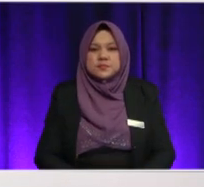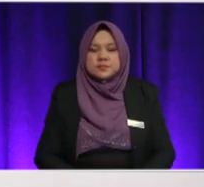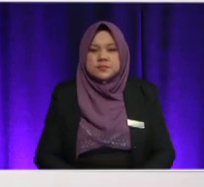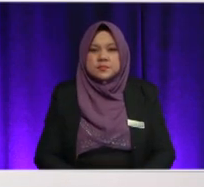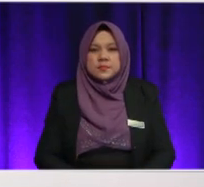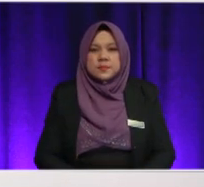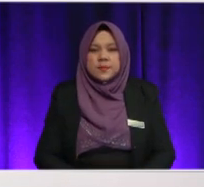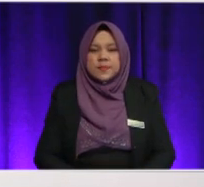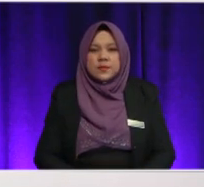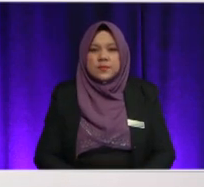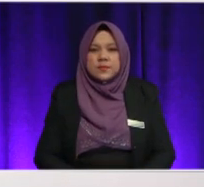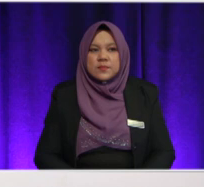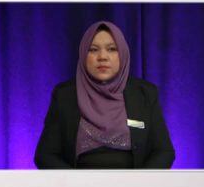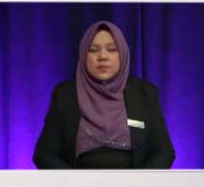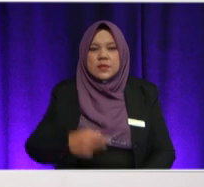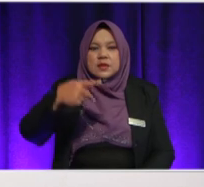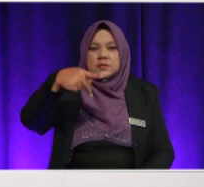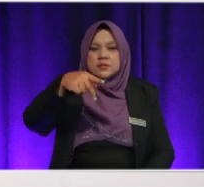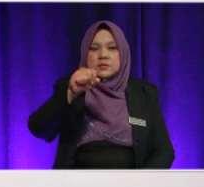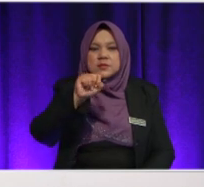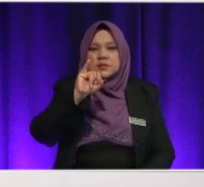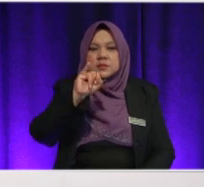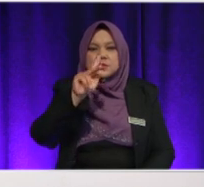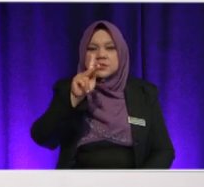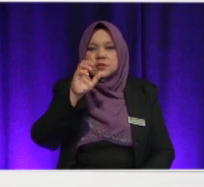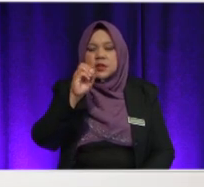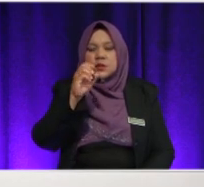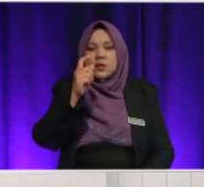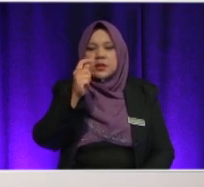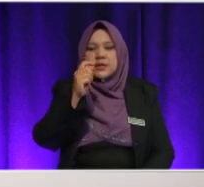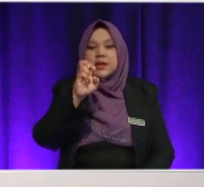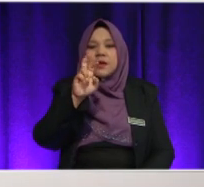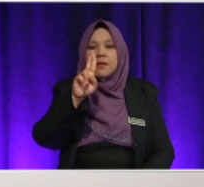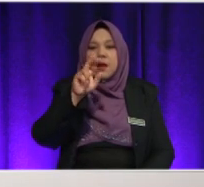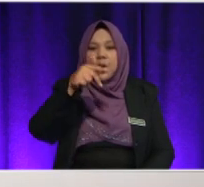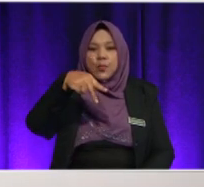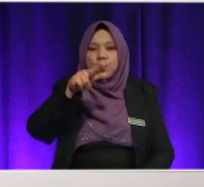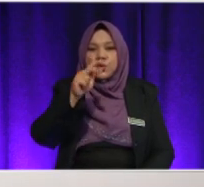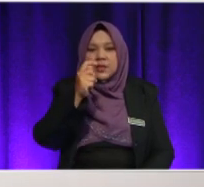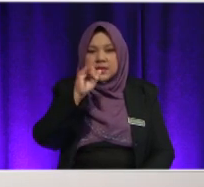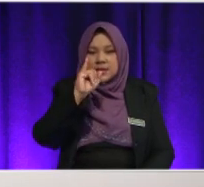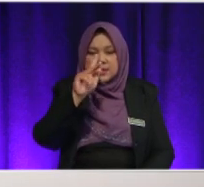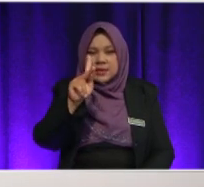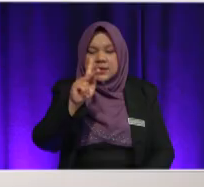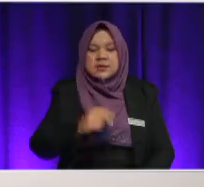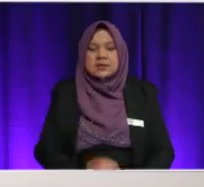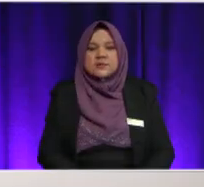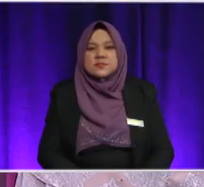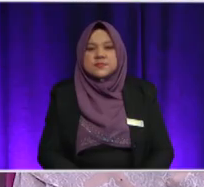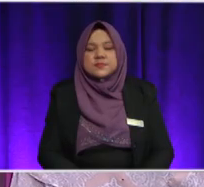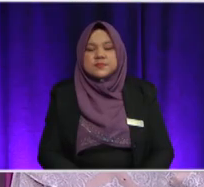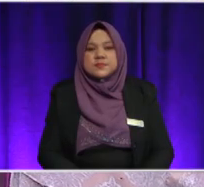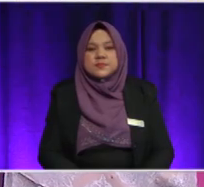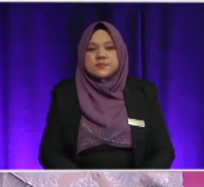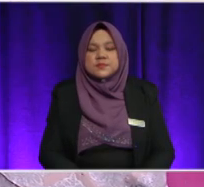menggunakan Saiko terapi very good saikotera putih Oke seterusnya